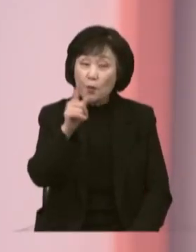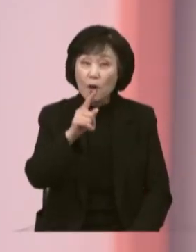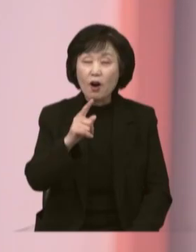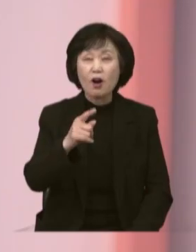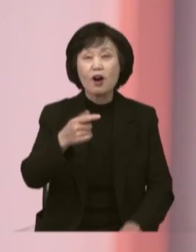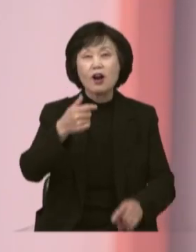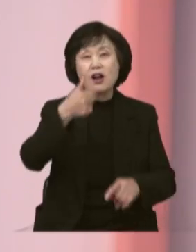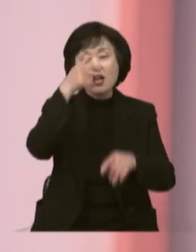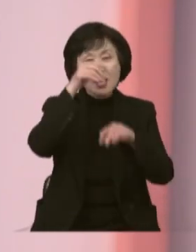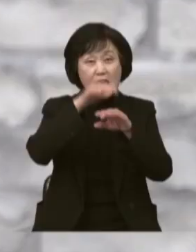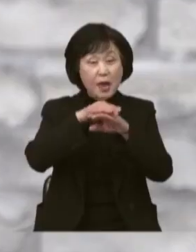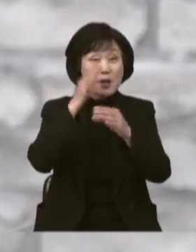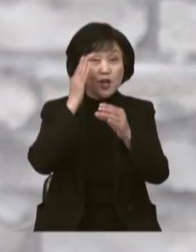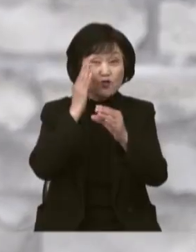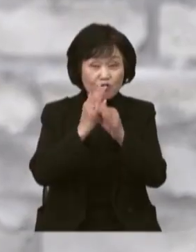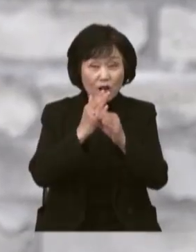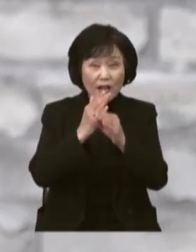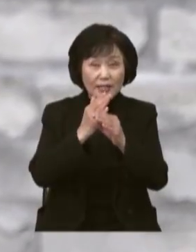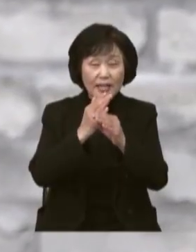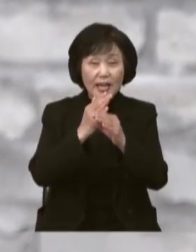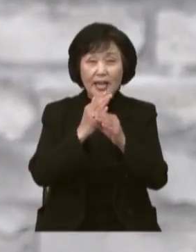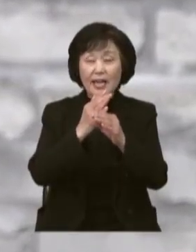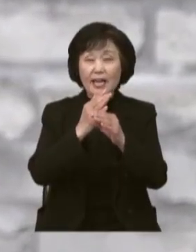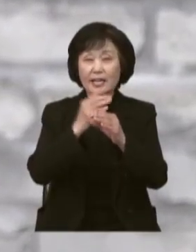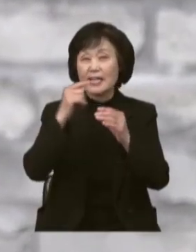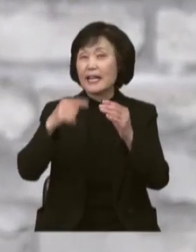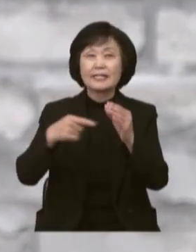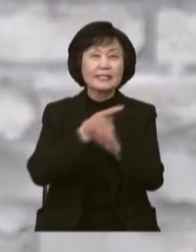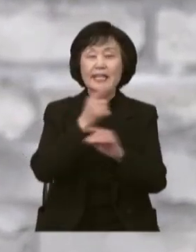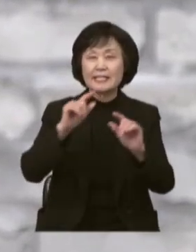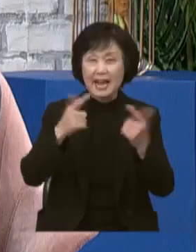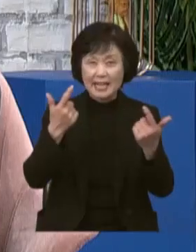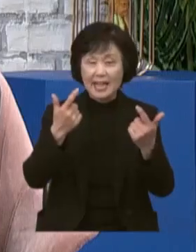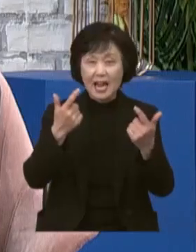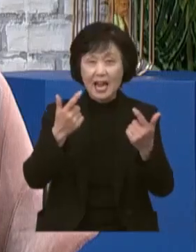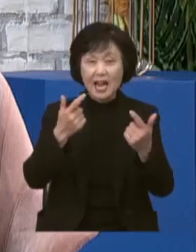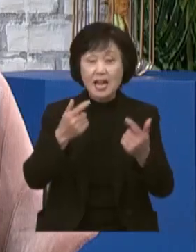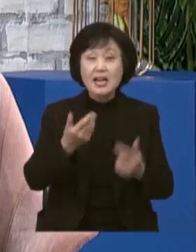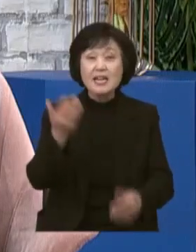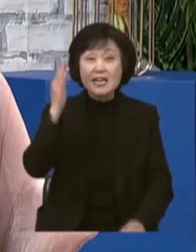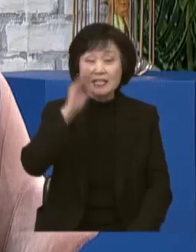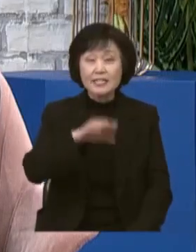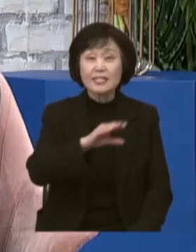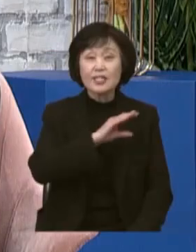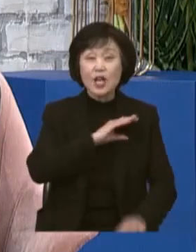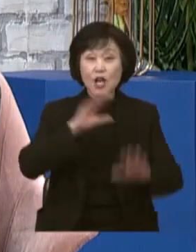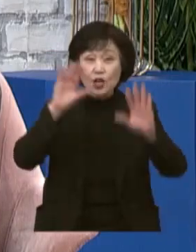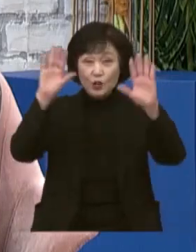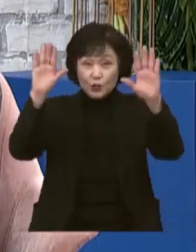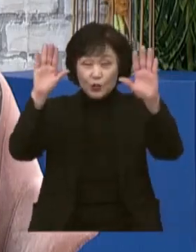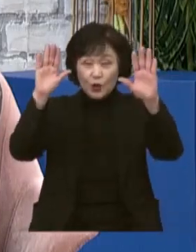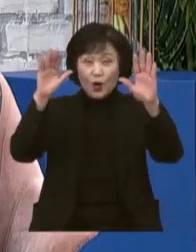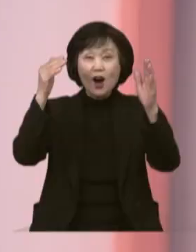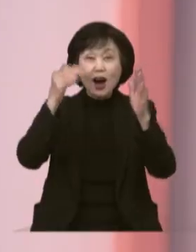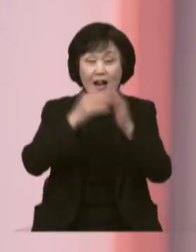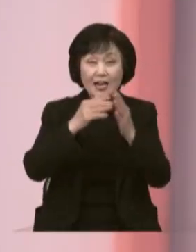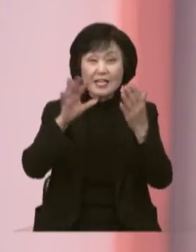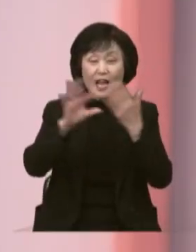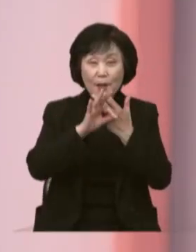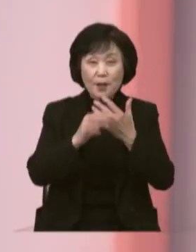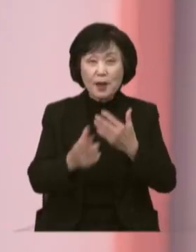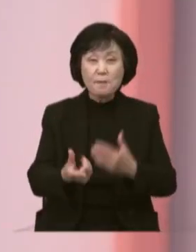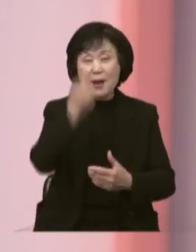꼭 있어야 될 것 같았어. 아니 진짜 잘하셨다. 축도 안 듣고 오면은 그 예배 아니라고 그러더라고요. 어,